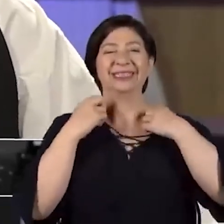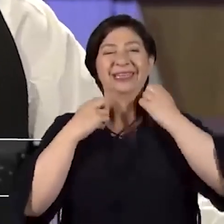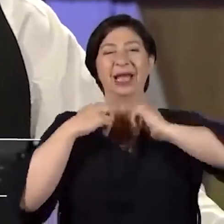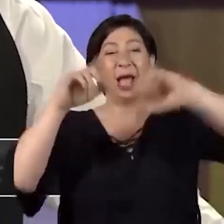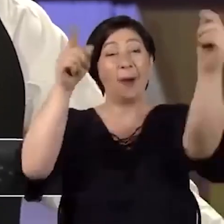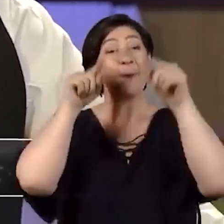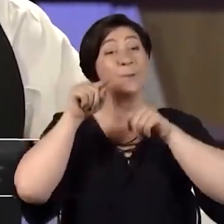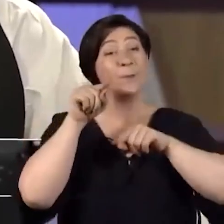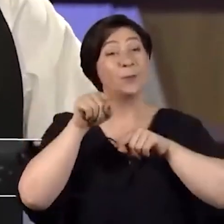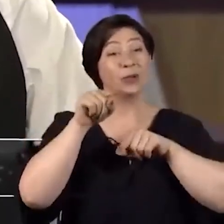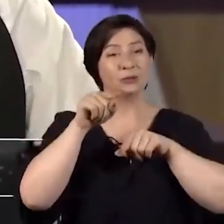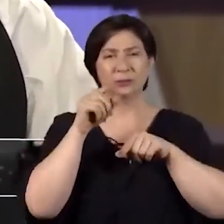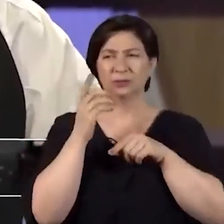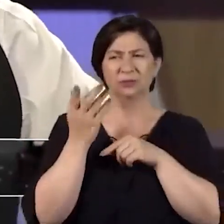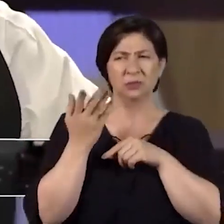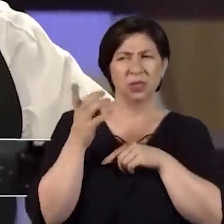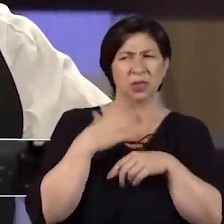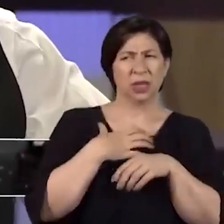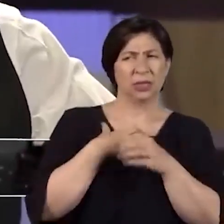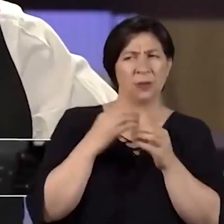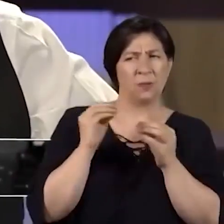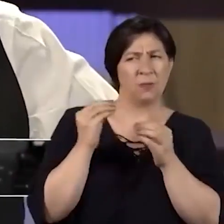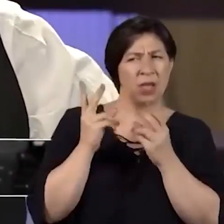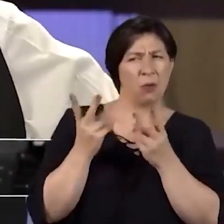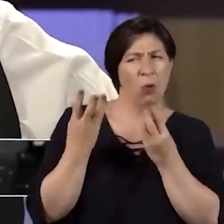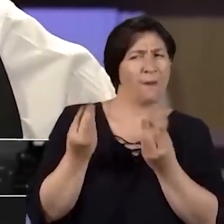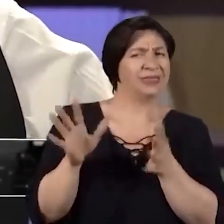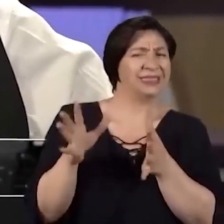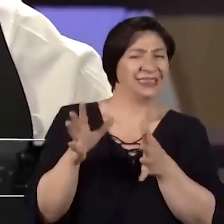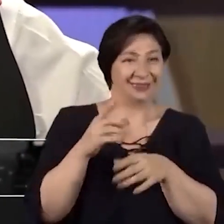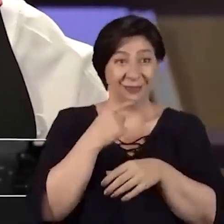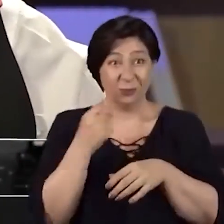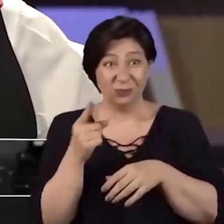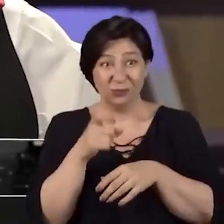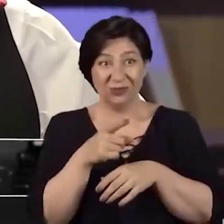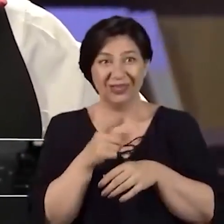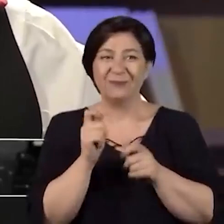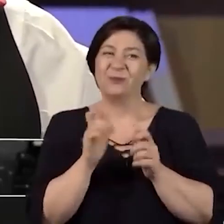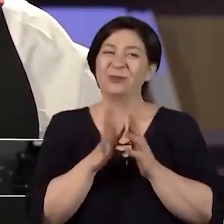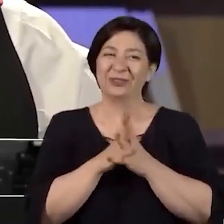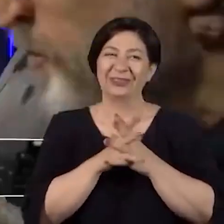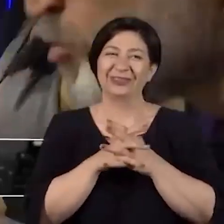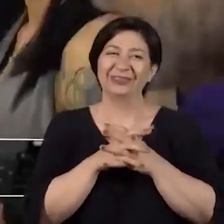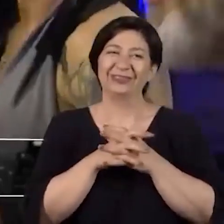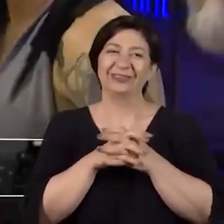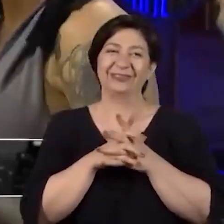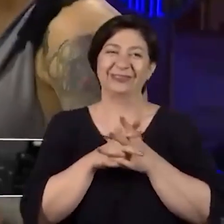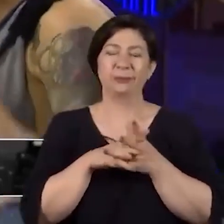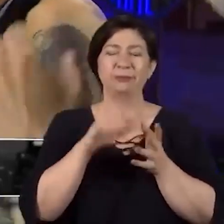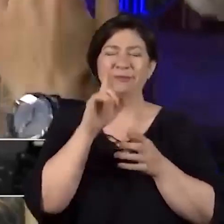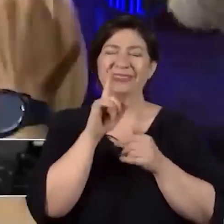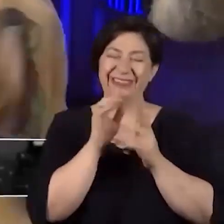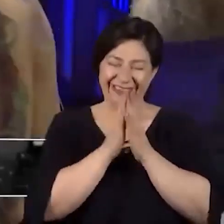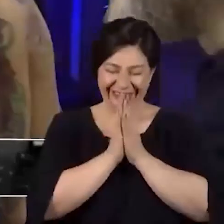böyle psikiyatların böyle şeyleri var. Belki kendinin bebeğisin. Böyle şeyler yapmıyorsunuz. Yani şunu bir vurgulamak istiyorum.